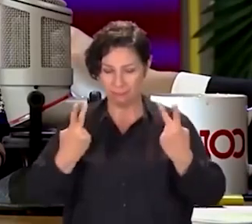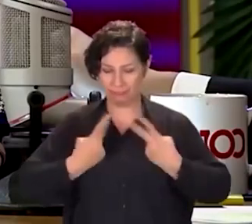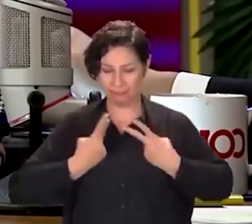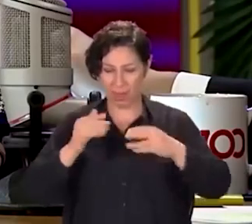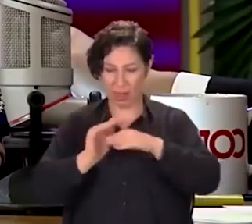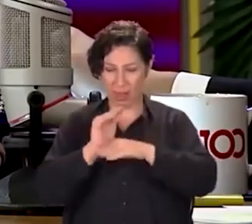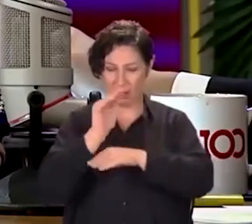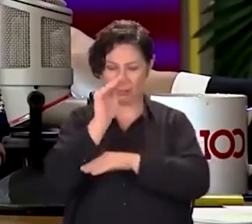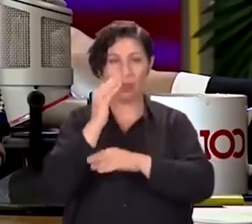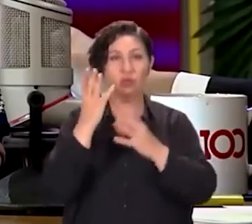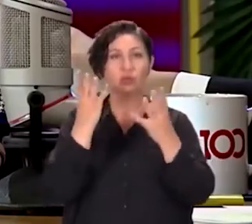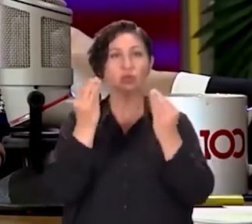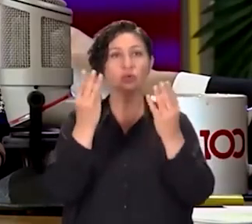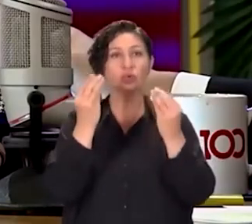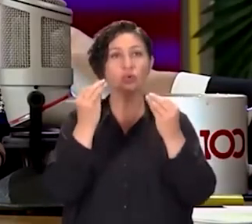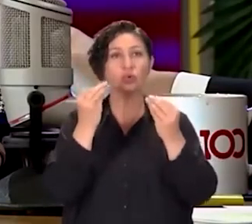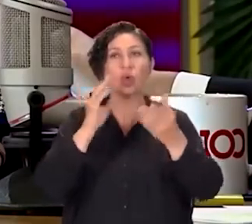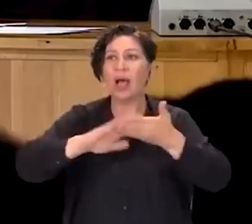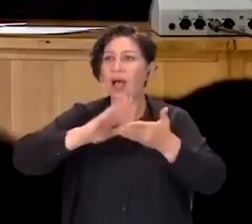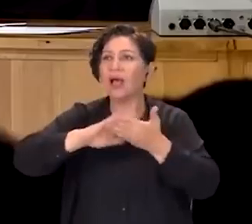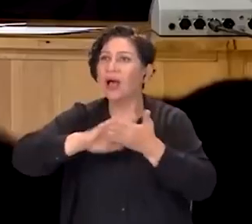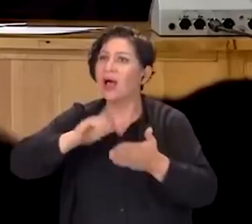hayatımdan çok ilişkiyi,